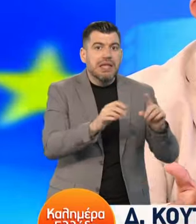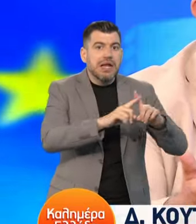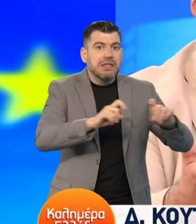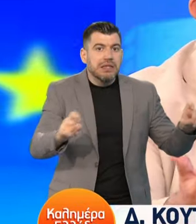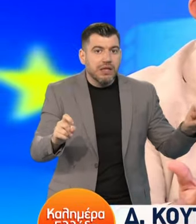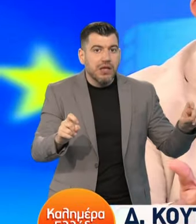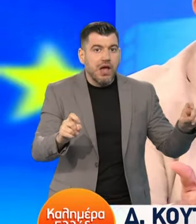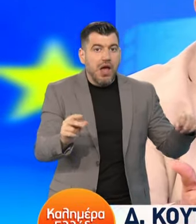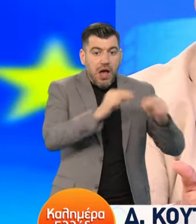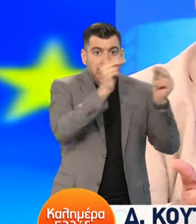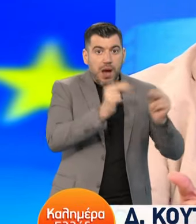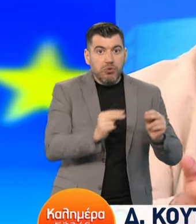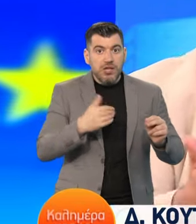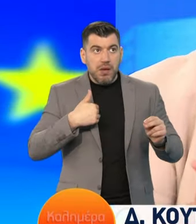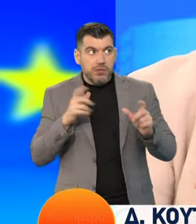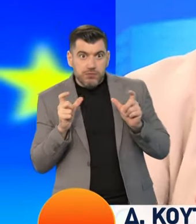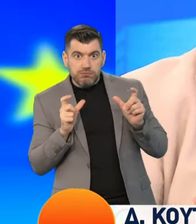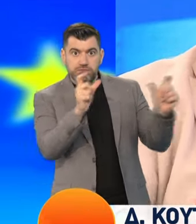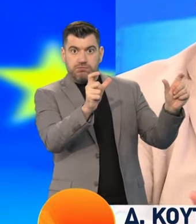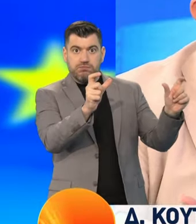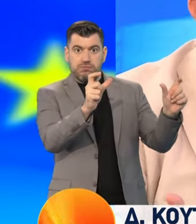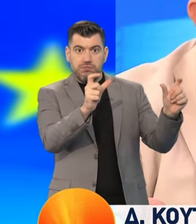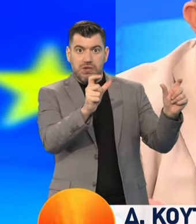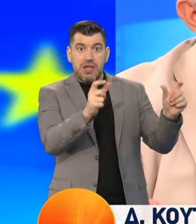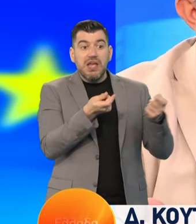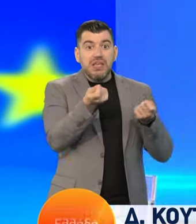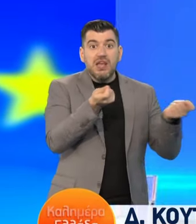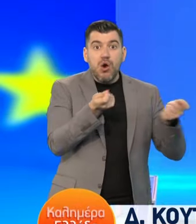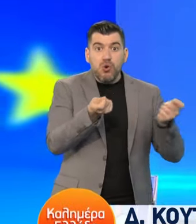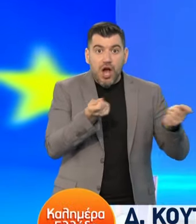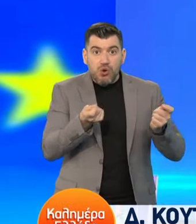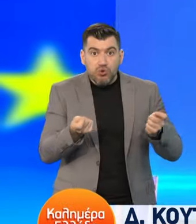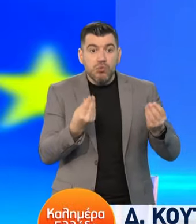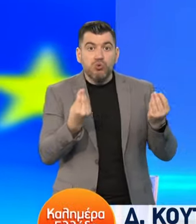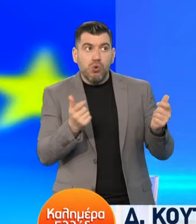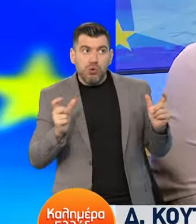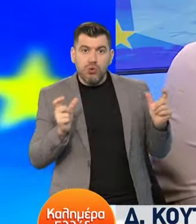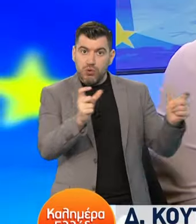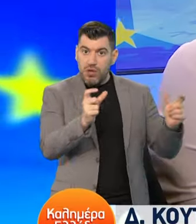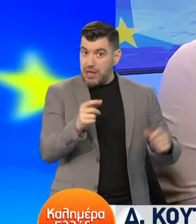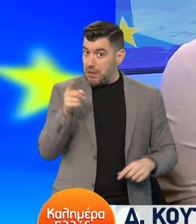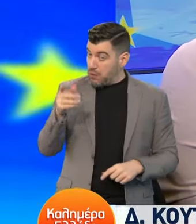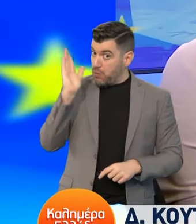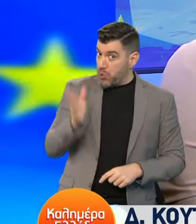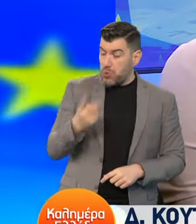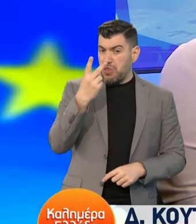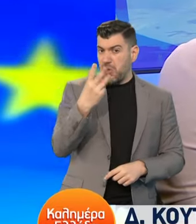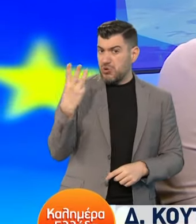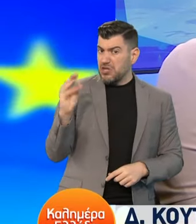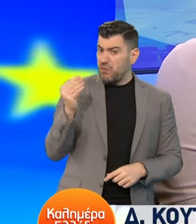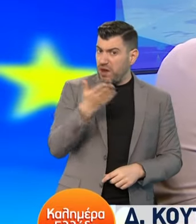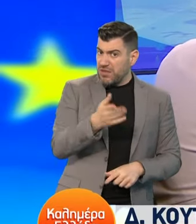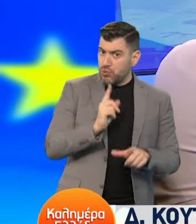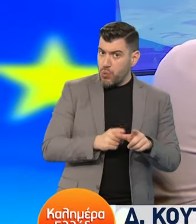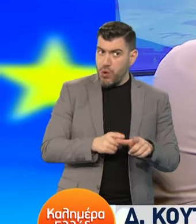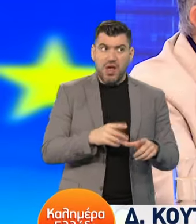θα συμβεί στην Ελλάδα, τον ελληνικό λαό, και να οργανώσουμε την πάλι. Βεβαίως μπορεί να αλλάξουμε σχετισμούς. Δηλαδή γιατί μπορούν ακριβώς, 2-3 ευρωβουλευτές που